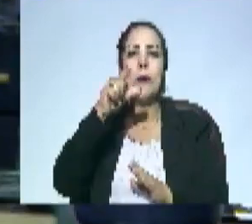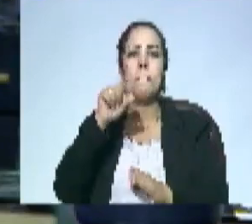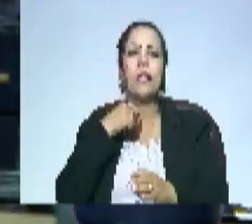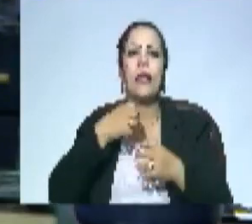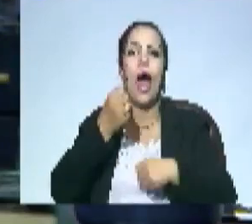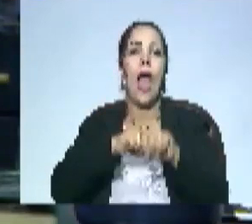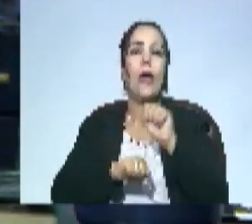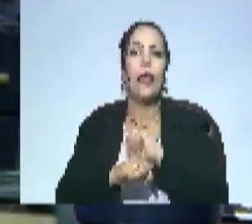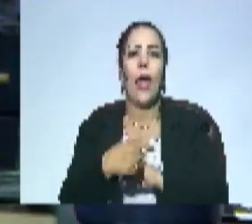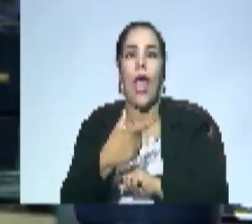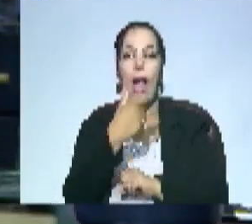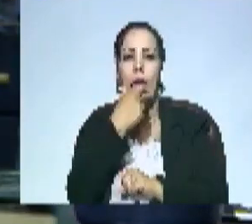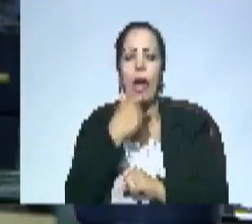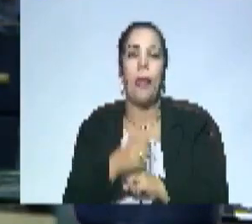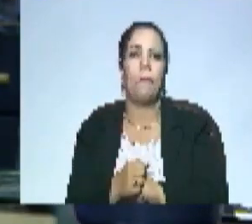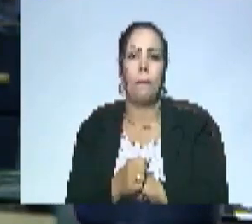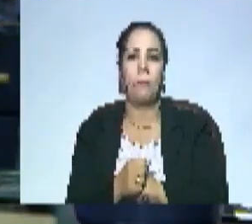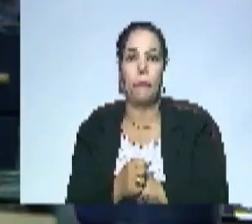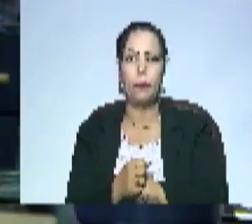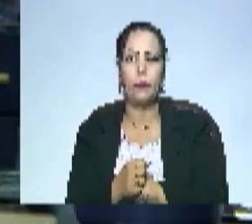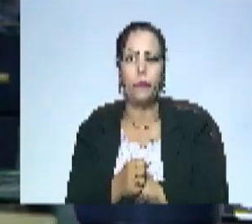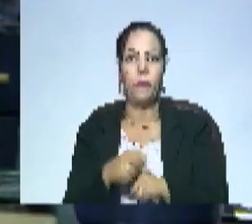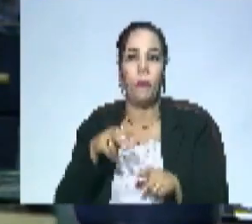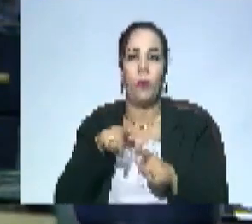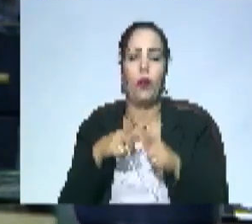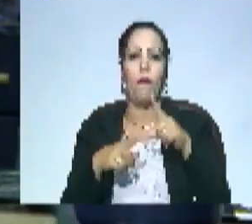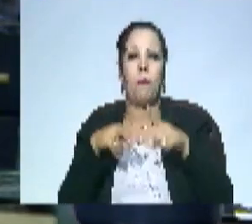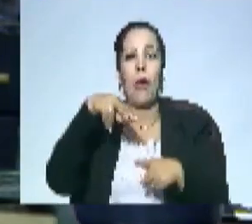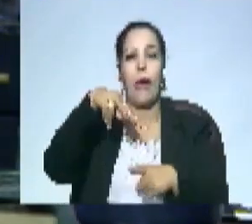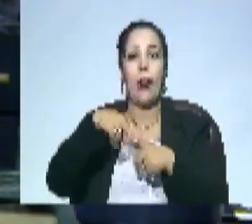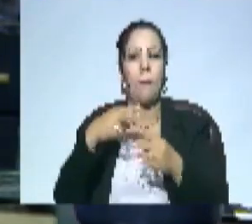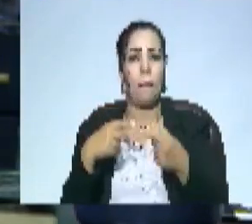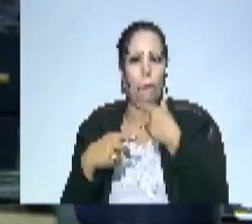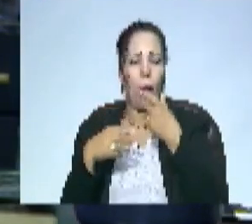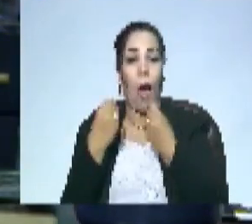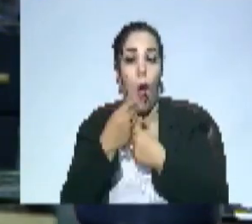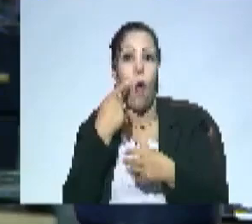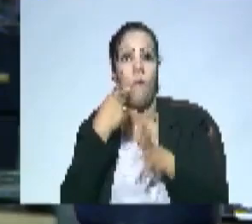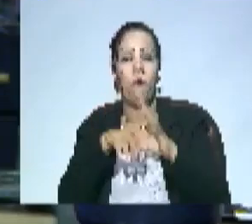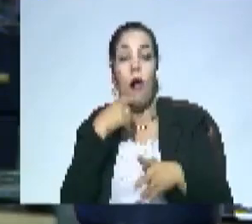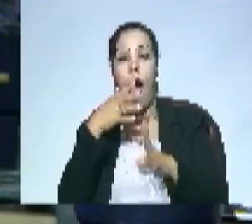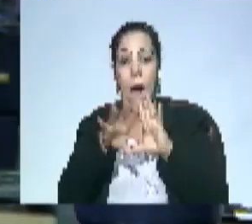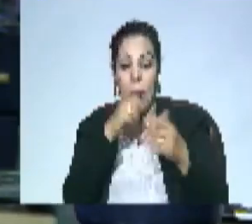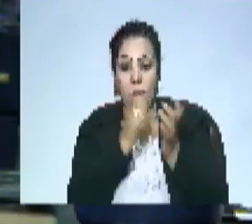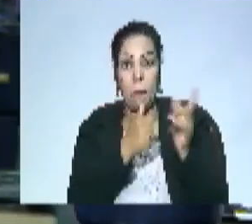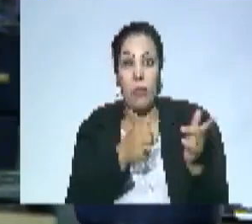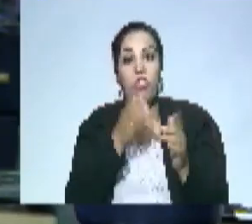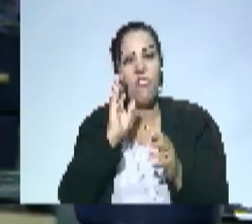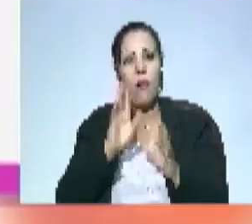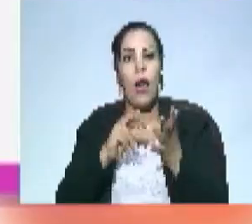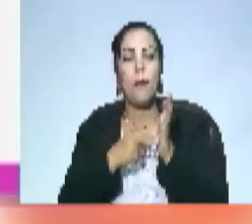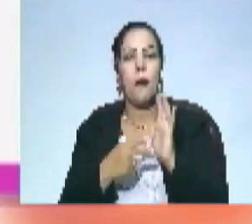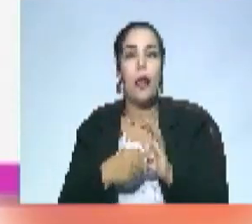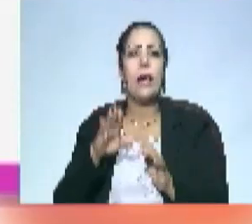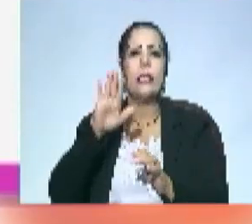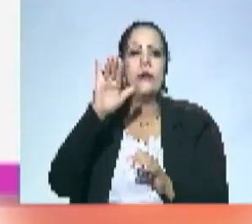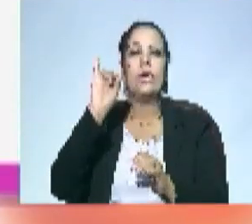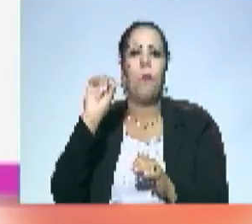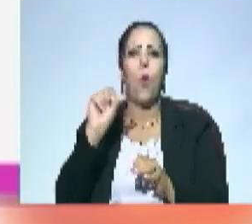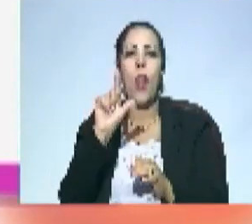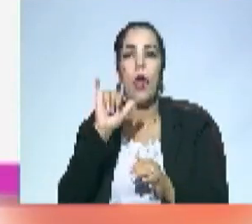تقليد الكنالوني ده الكنالوني الاصلي لو احنا عايزين نعمله كده في البيت بيبقى دقيق سيمولينا